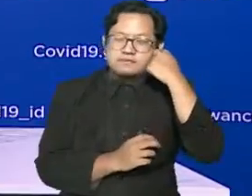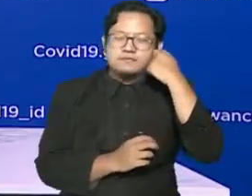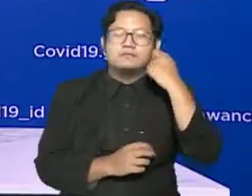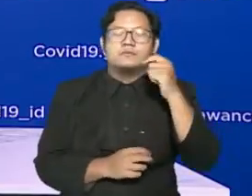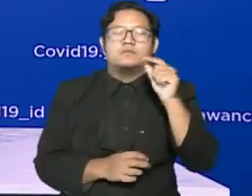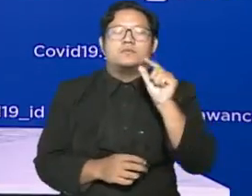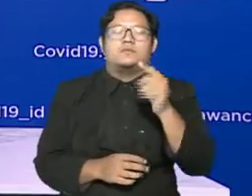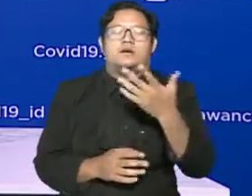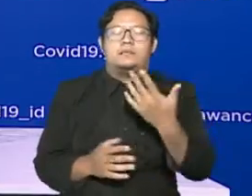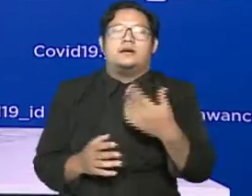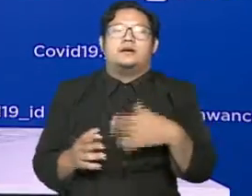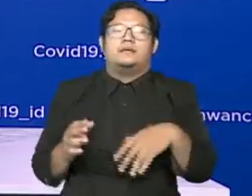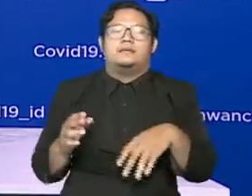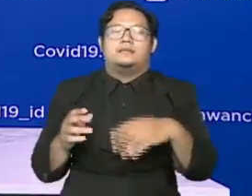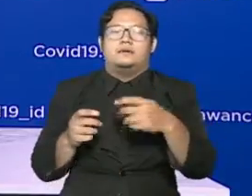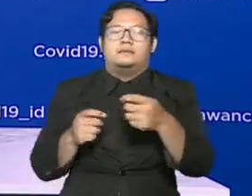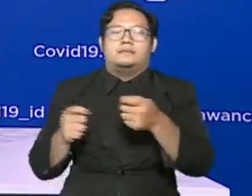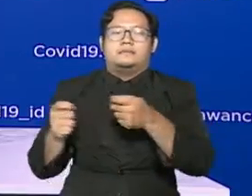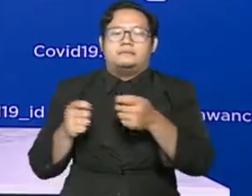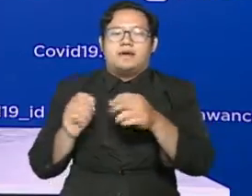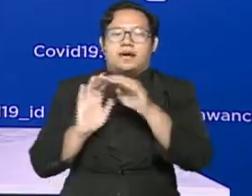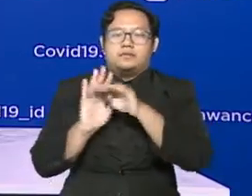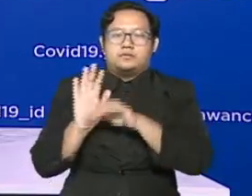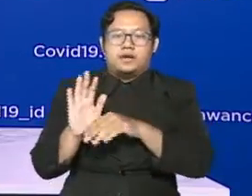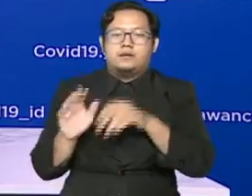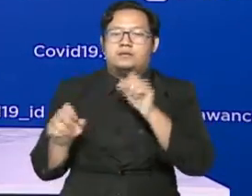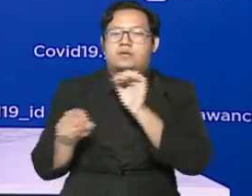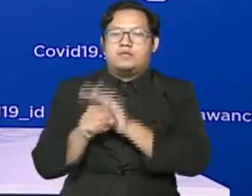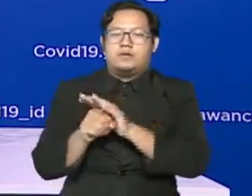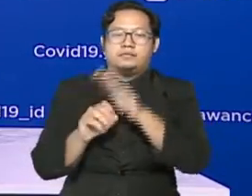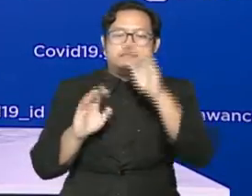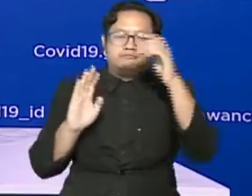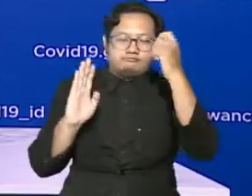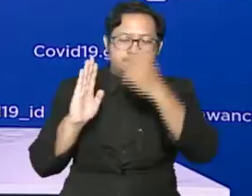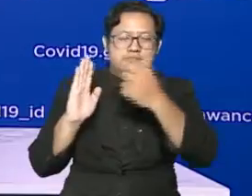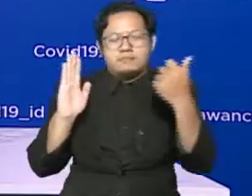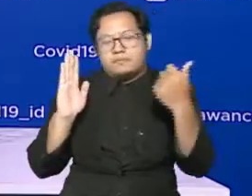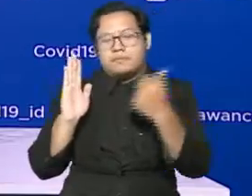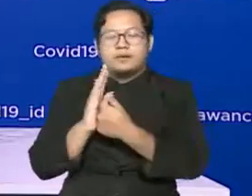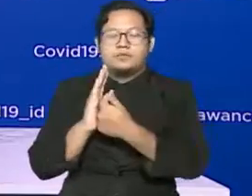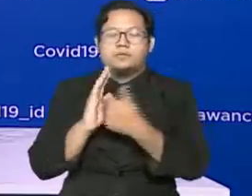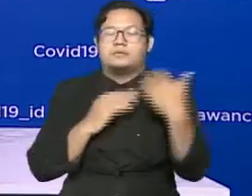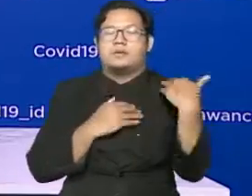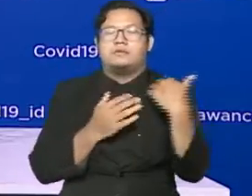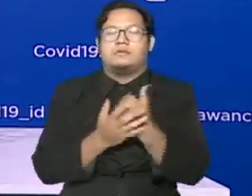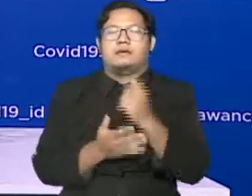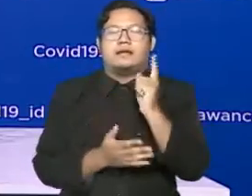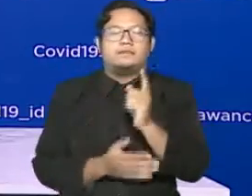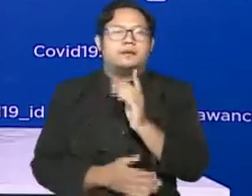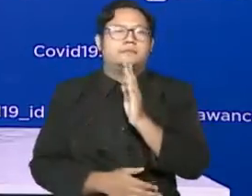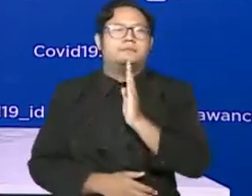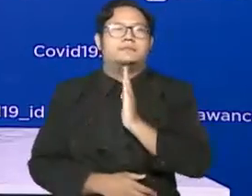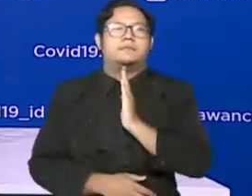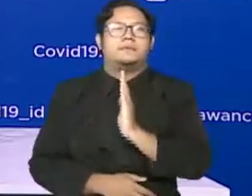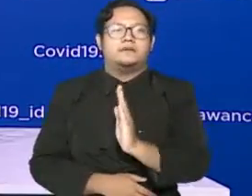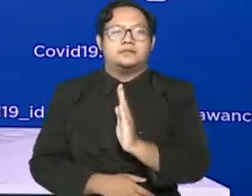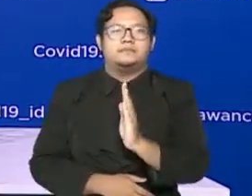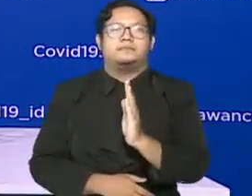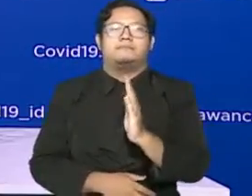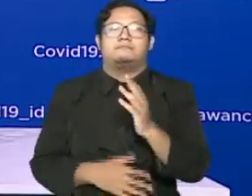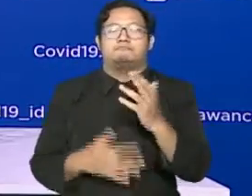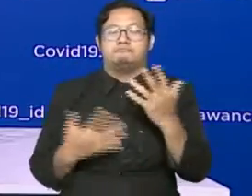pengendalian coffee 19 yang ada secara patuh dan bertanggungjawab karena pada prinsipnya ialah untuk kemaslahatan